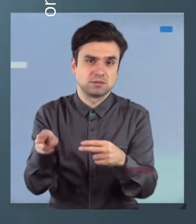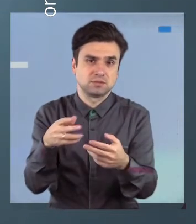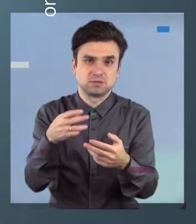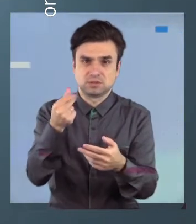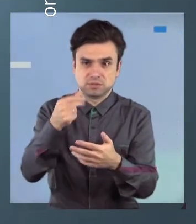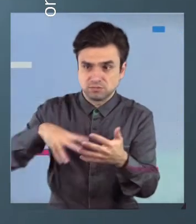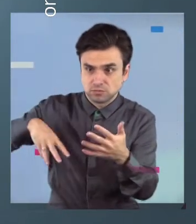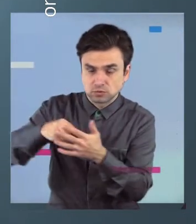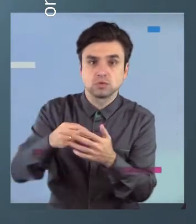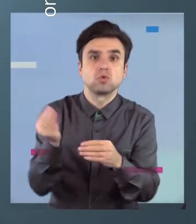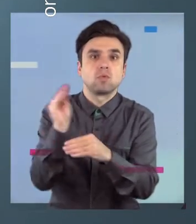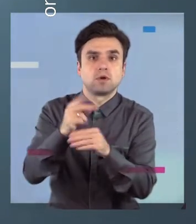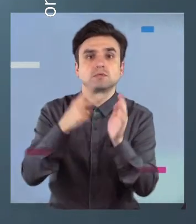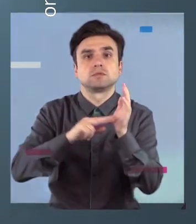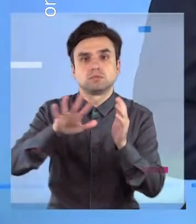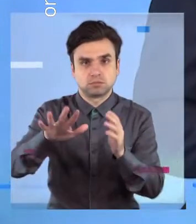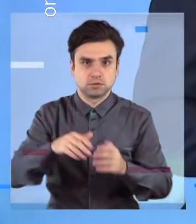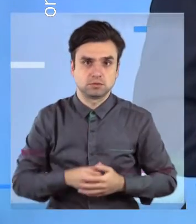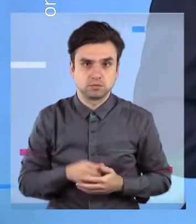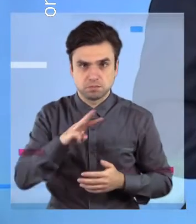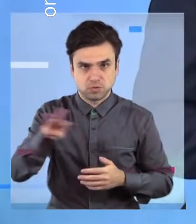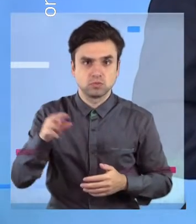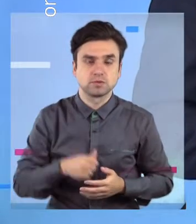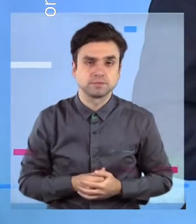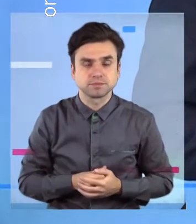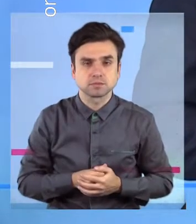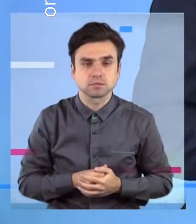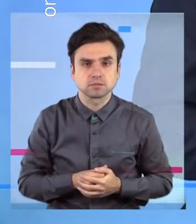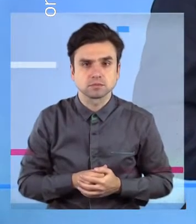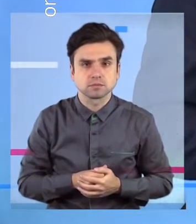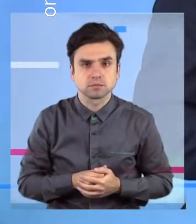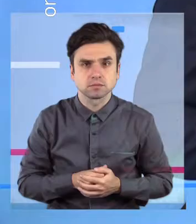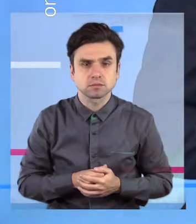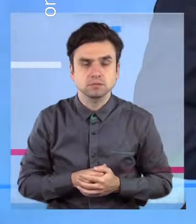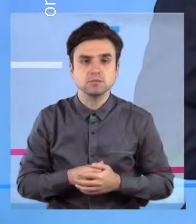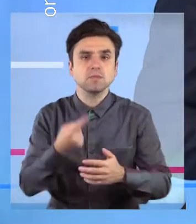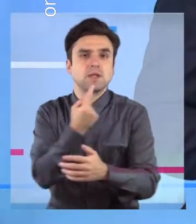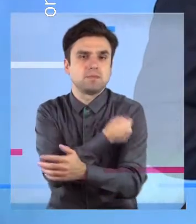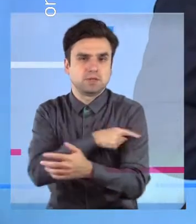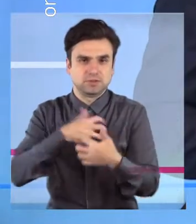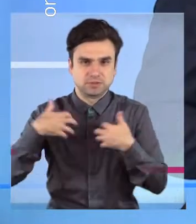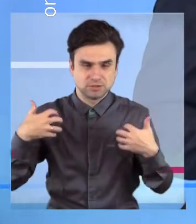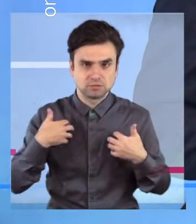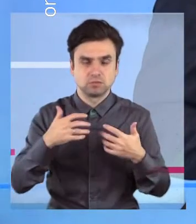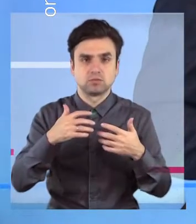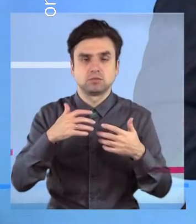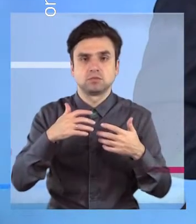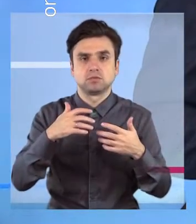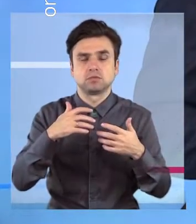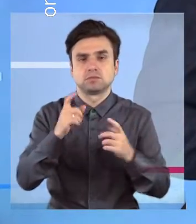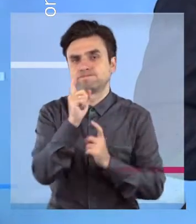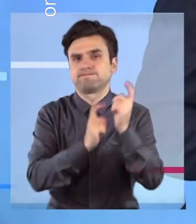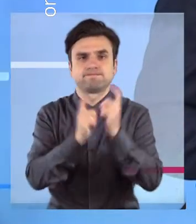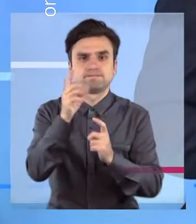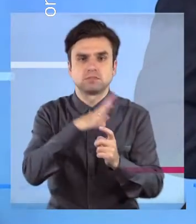іще 75 мільйонів. Скандал у ветеринарці. 19 листопада невідомі напали на